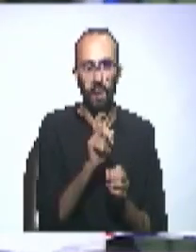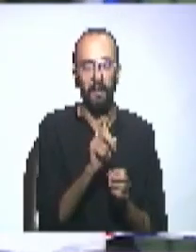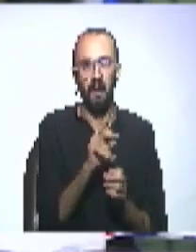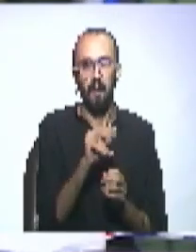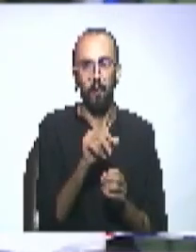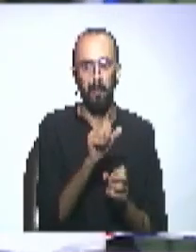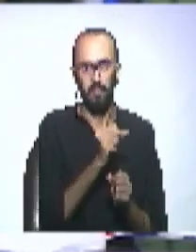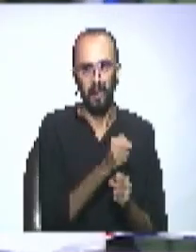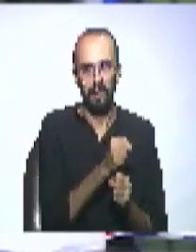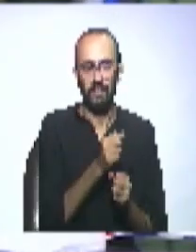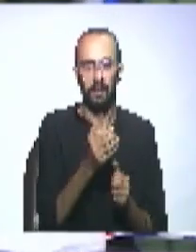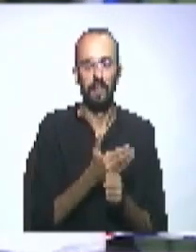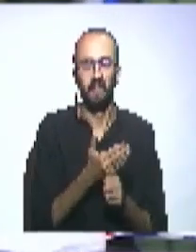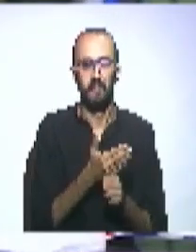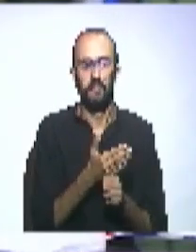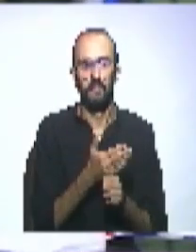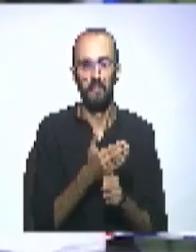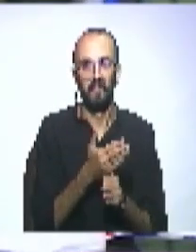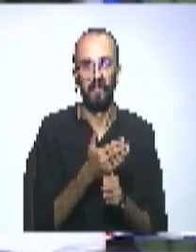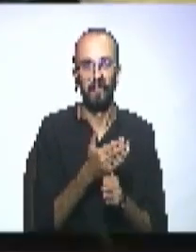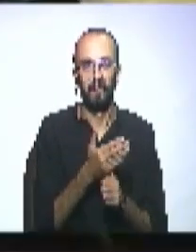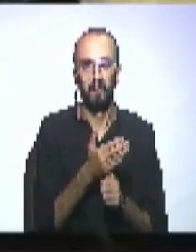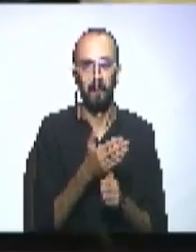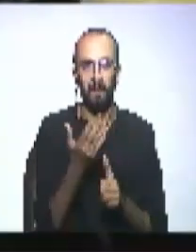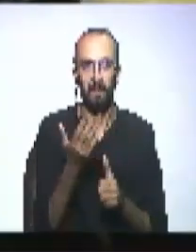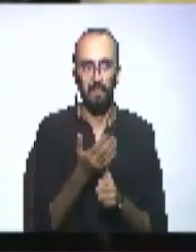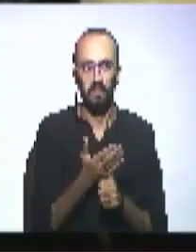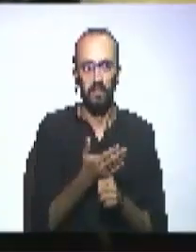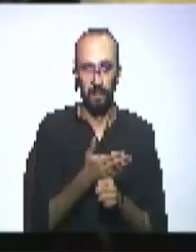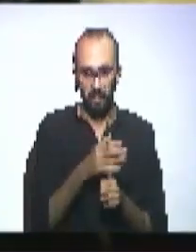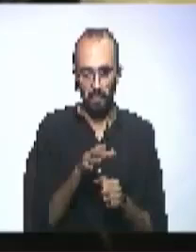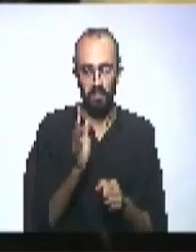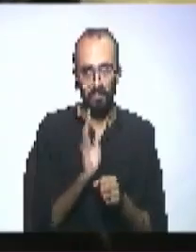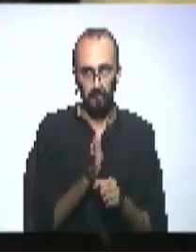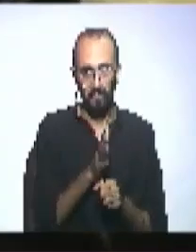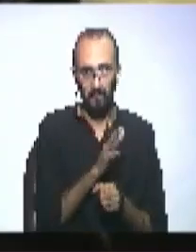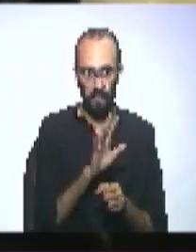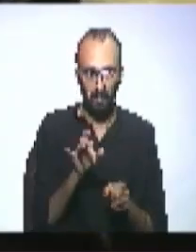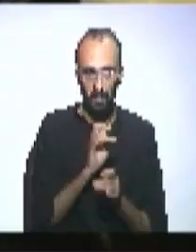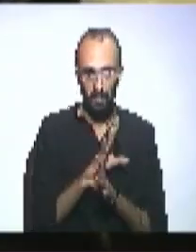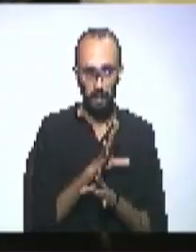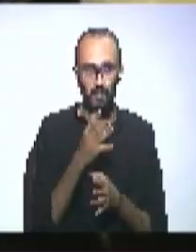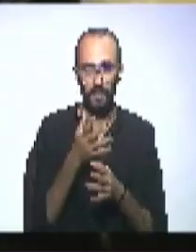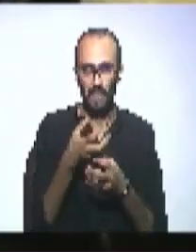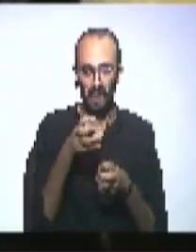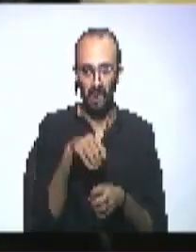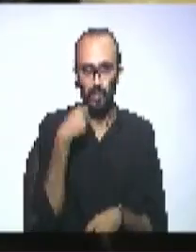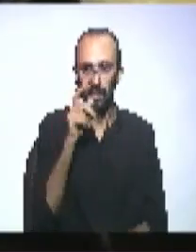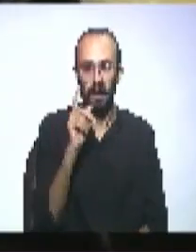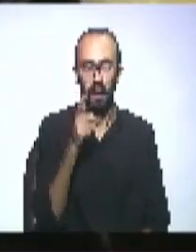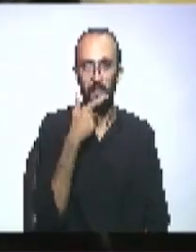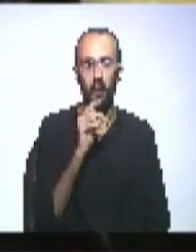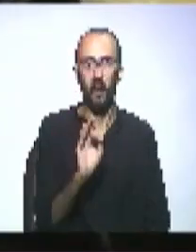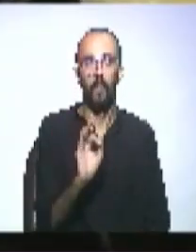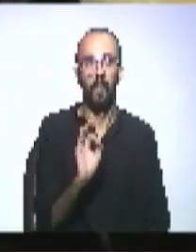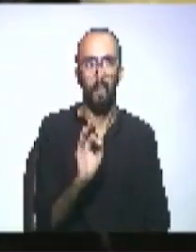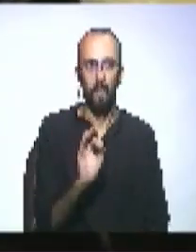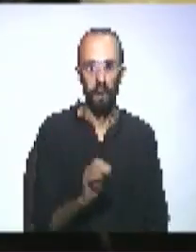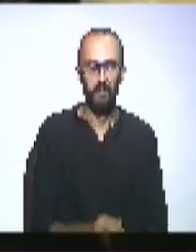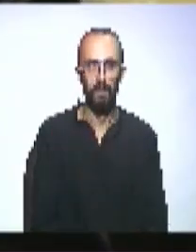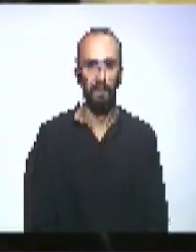وليمون التفاح عشان على بال ما نقطع الكميه كلها عشان ما يبقاش يحتفظ بلونه يعني